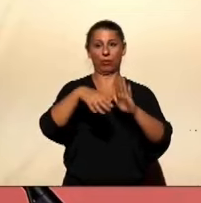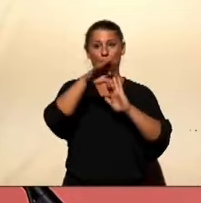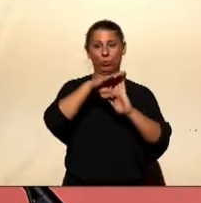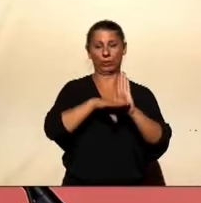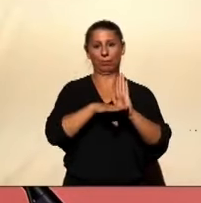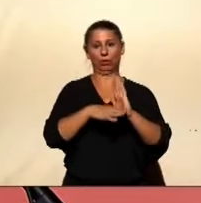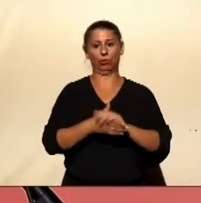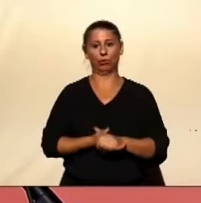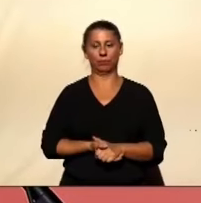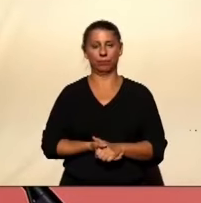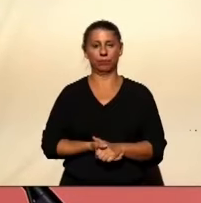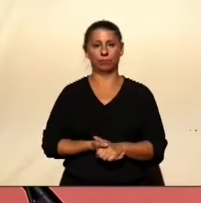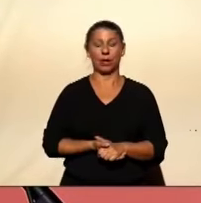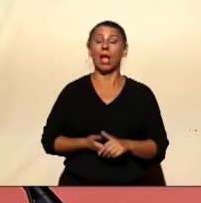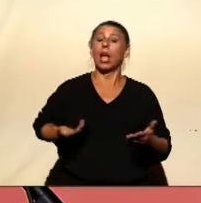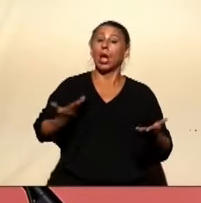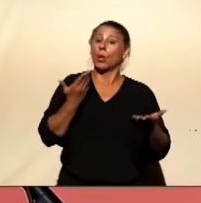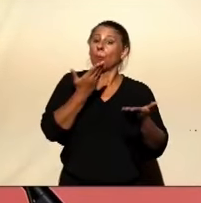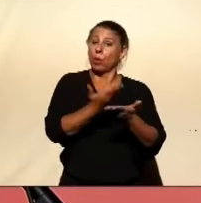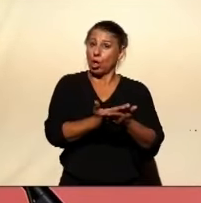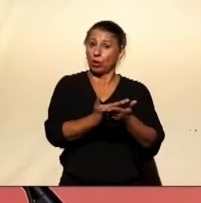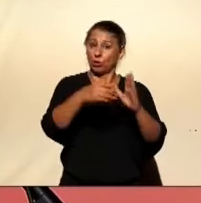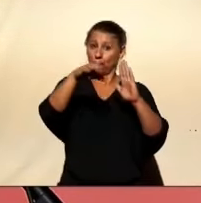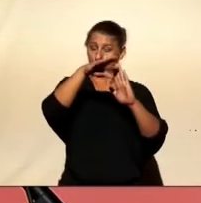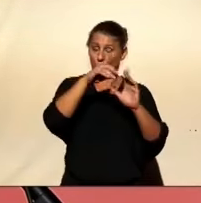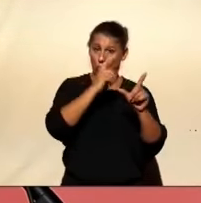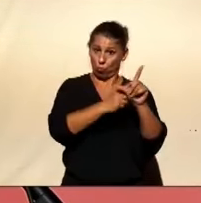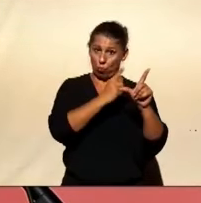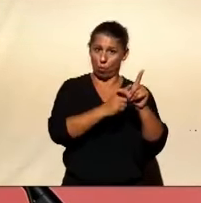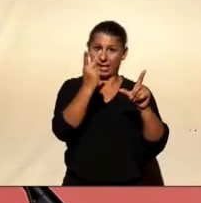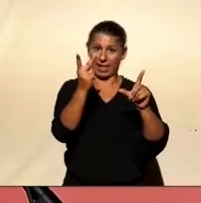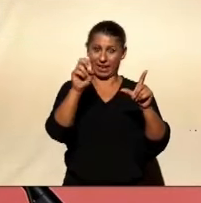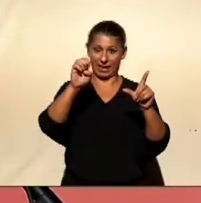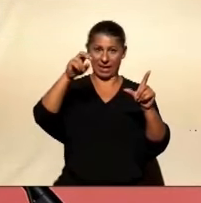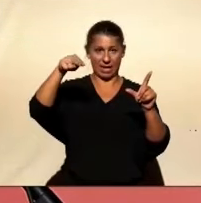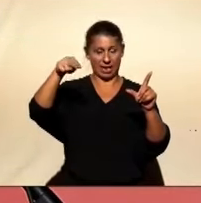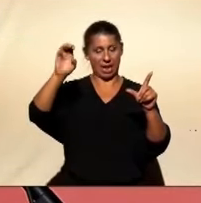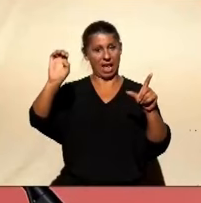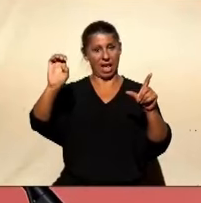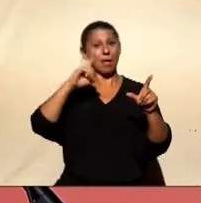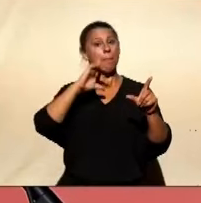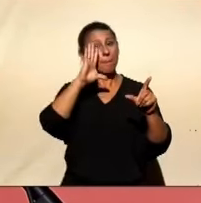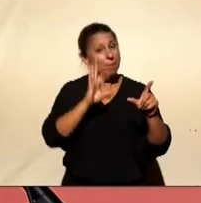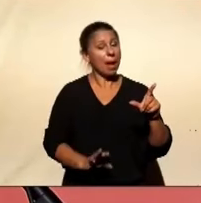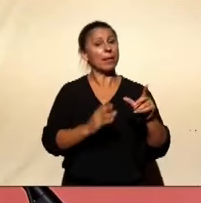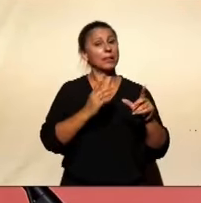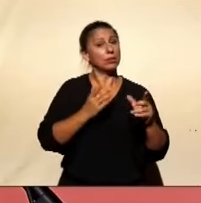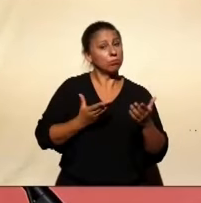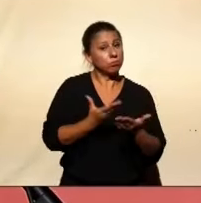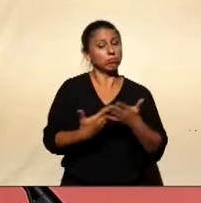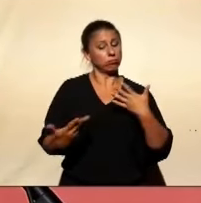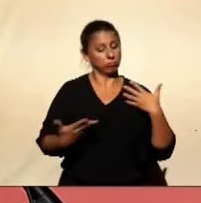συστήματος. Η πρόταση του ΚΚΕ και της ΚΝΕ είναι πραγματικά